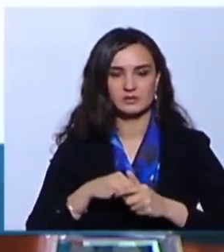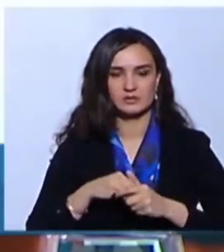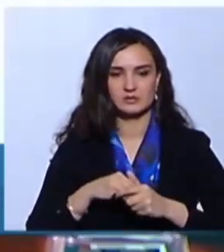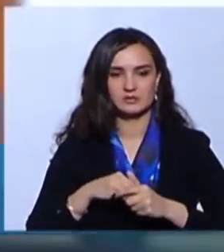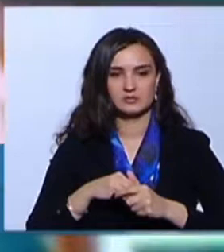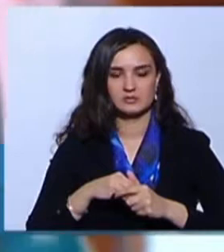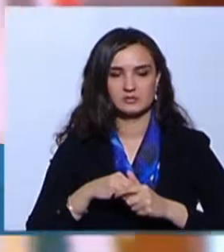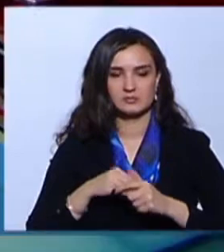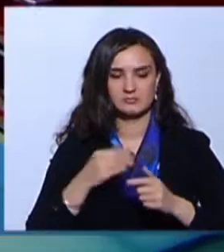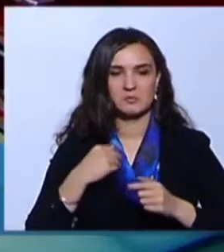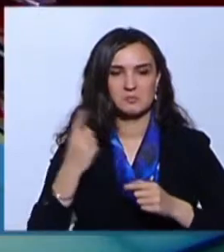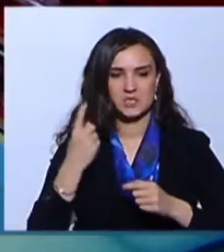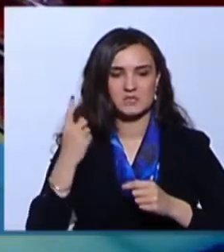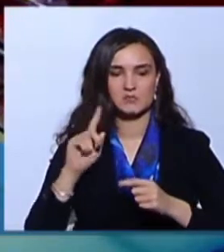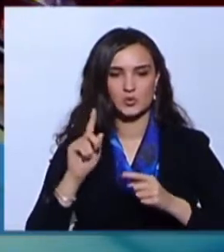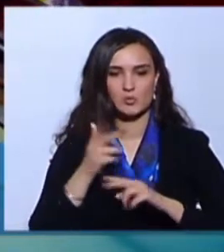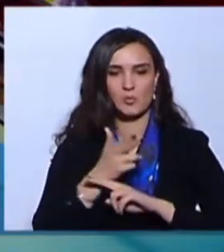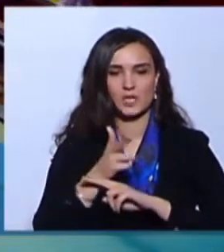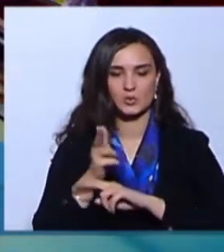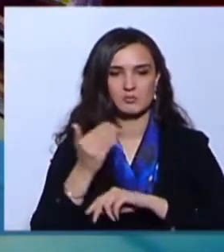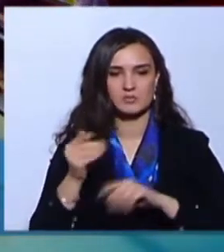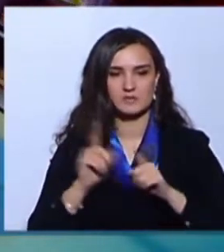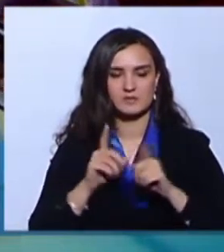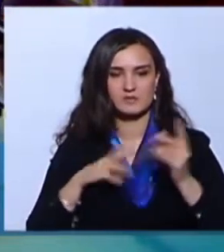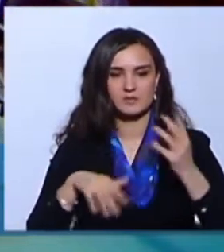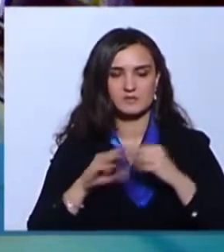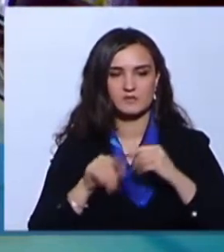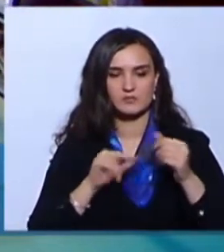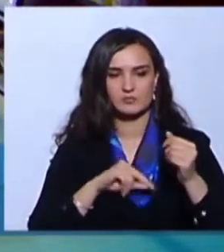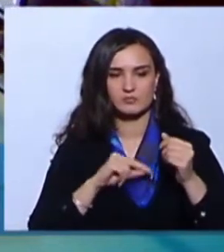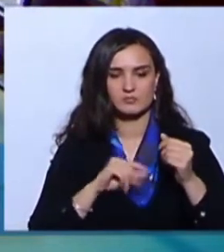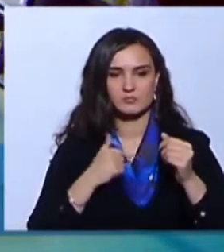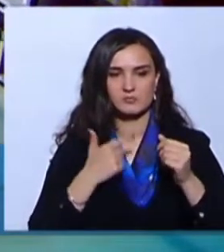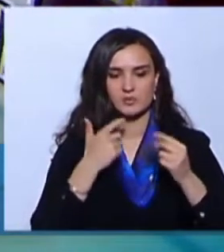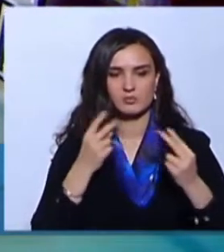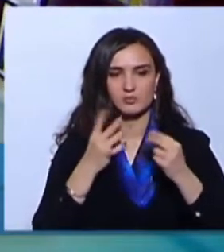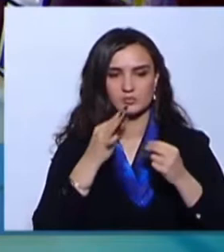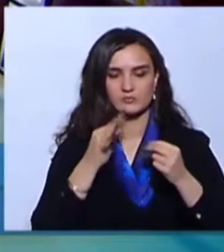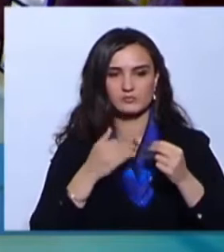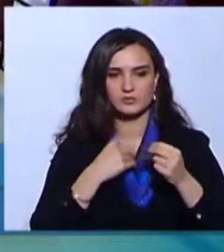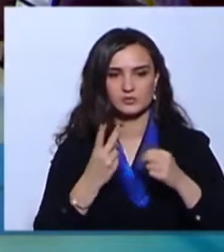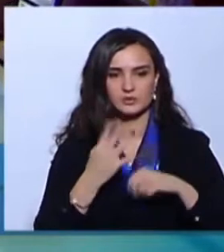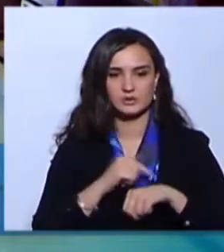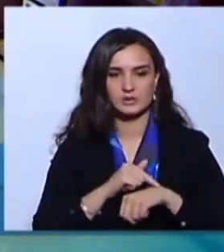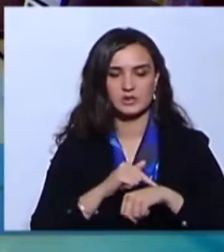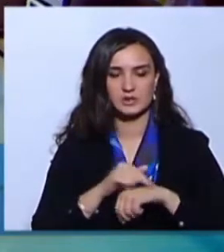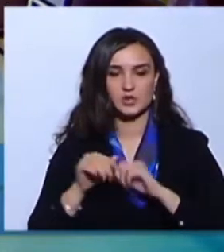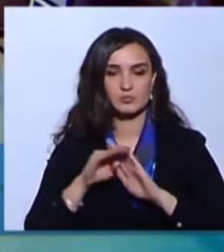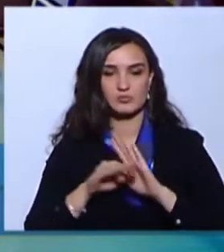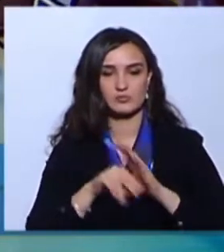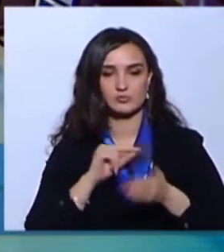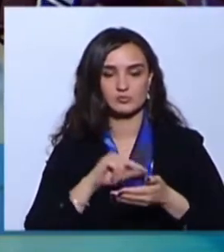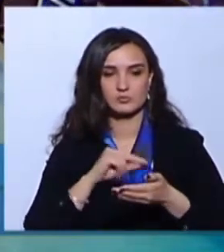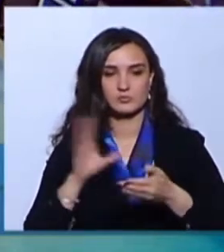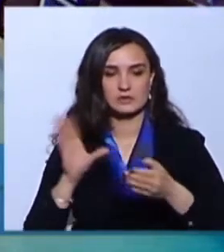და მე მესმის რომ ოპერატორებისთვისაც ყველასთვის ვინც აქ მუშაობთ მე მაყურებელს უნდა უთხარო ჩვენ 24 საათიან რეჟიმში მუშაობთ